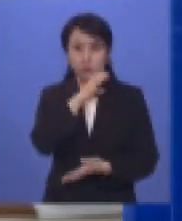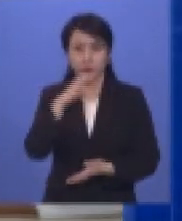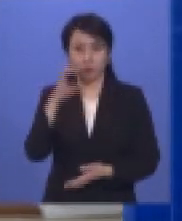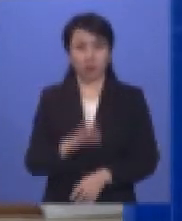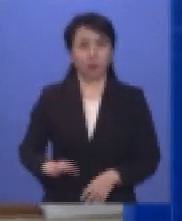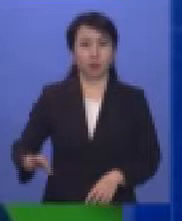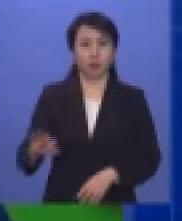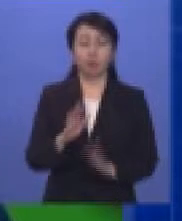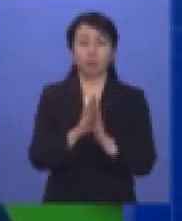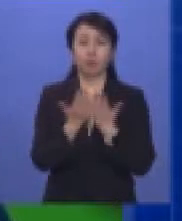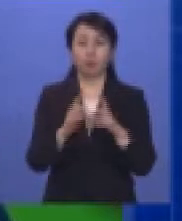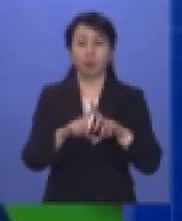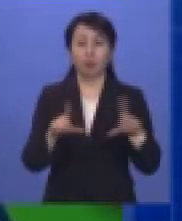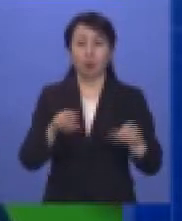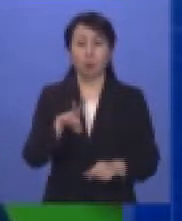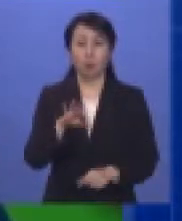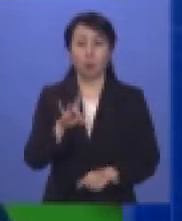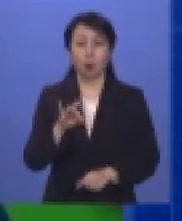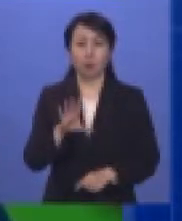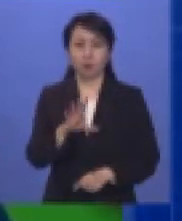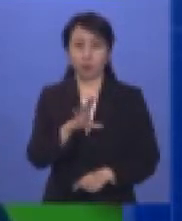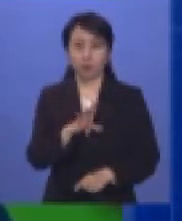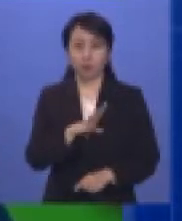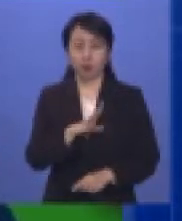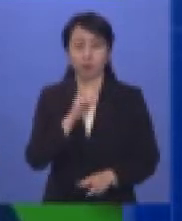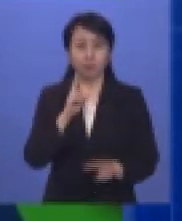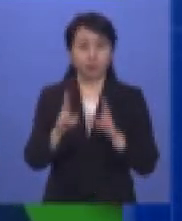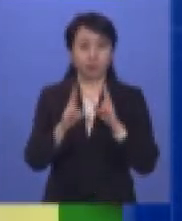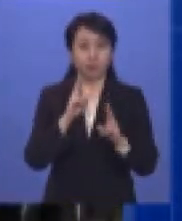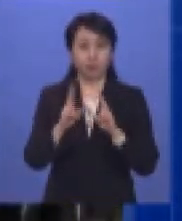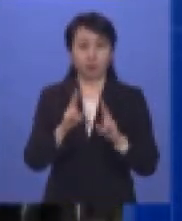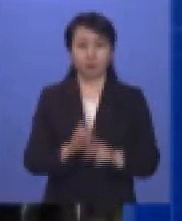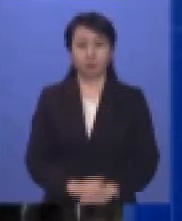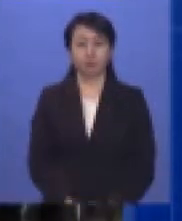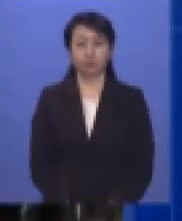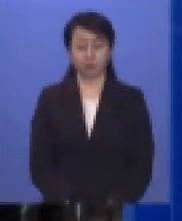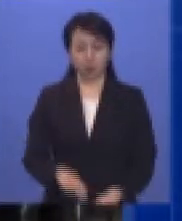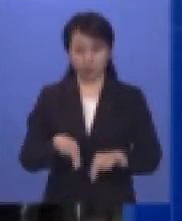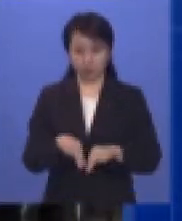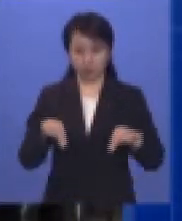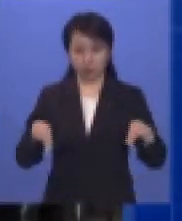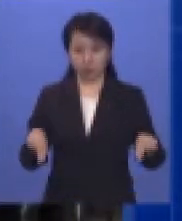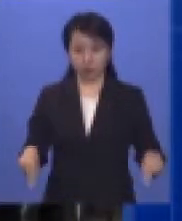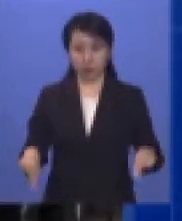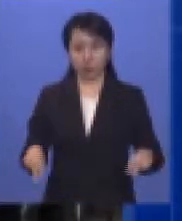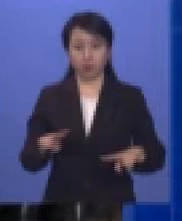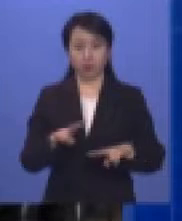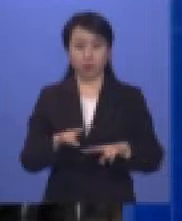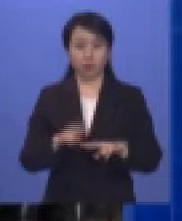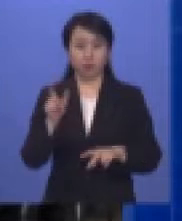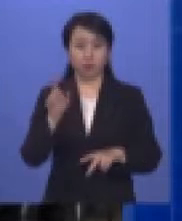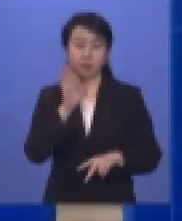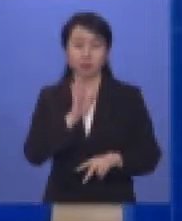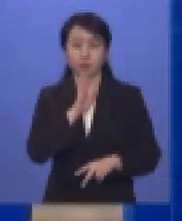Североказахстанской областной библиотеке имени Сабита Муканова прошла пресс-конференция. В Петропавловске осужденные женщины